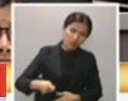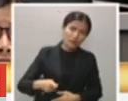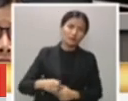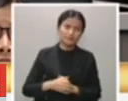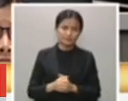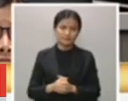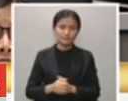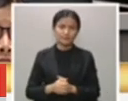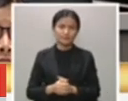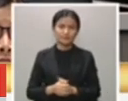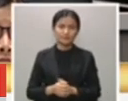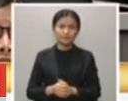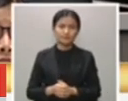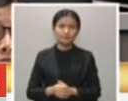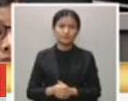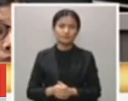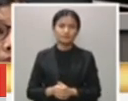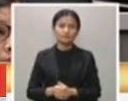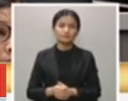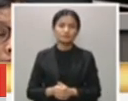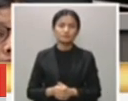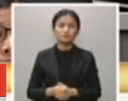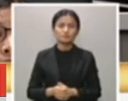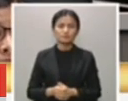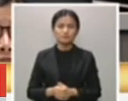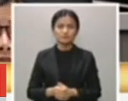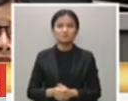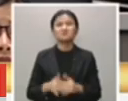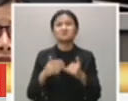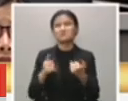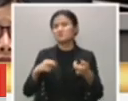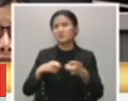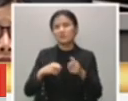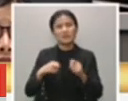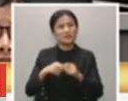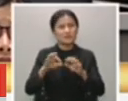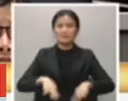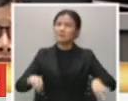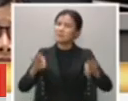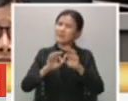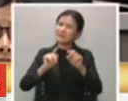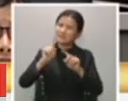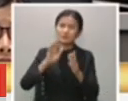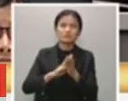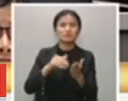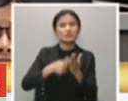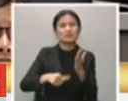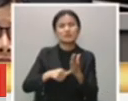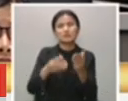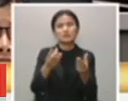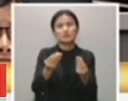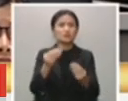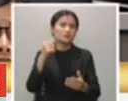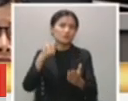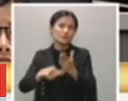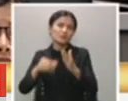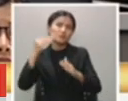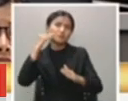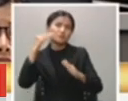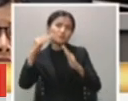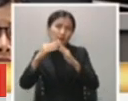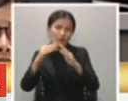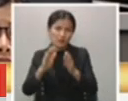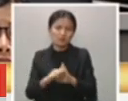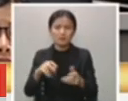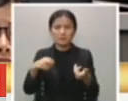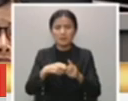ที่แย่ที่สุดคือการปรับขึ้นภาษีที่ดินและสิ่งปลูกสร้างอันนี้เป็นภาษีที่ก่อให้เกิดความวุ่นวายกับพี่น้องประชาช